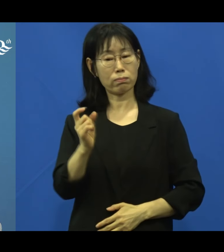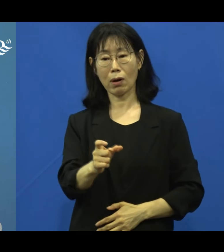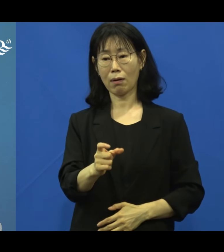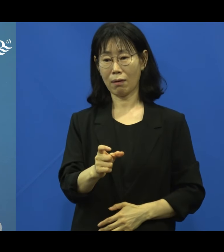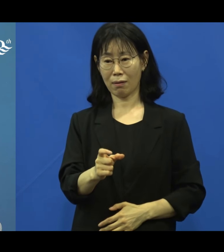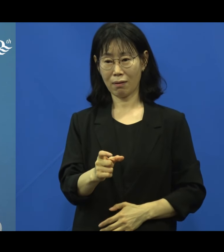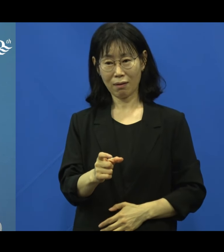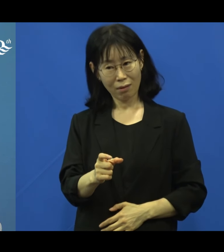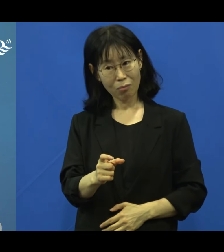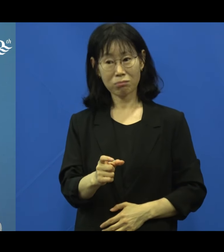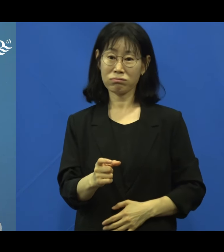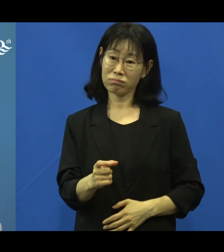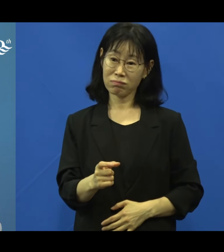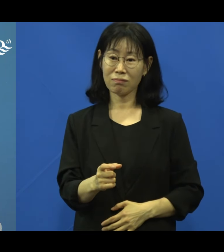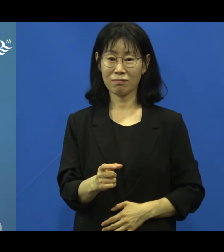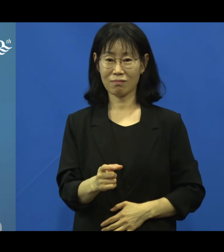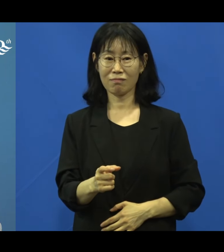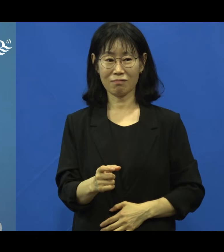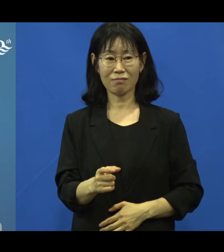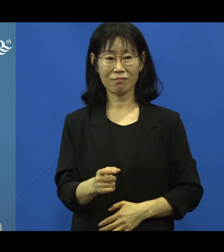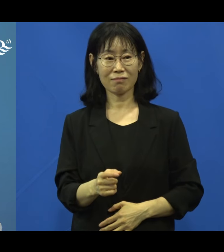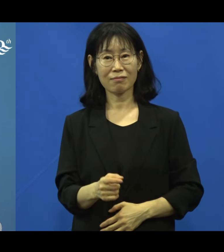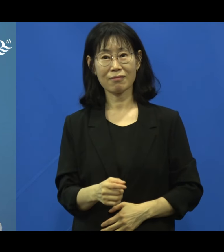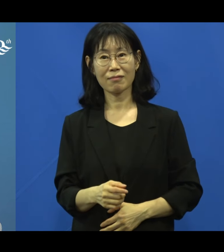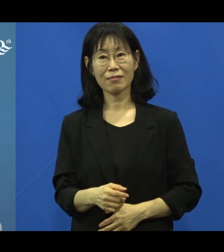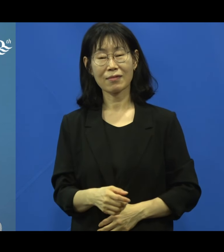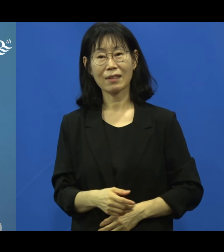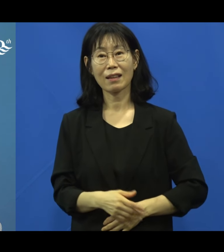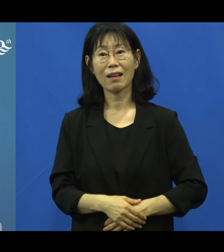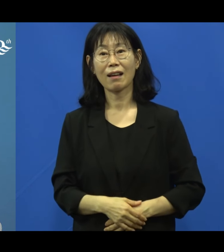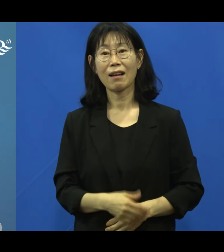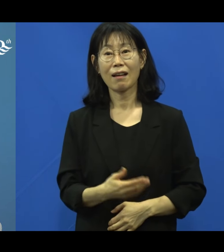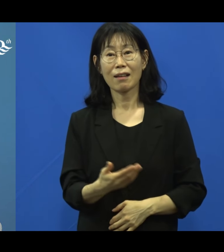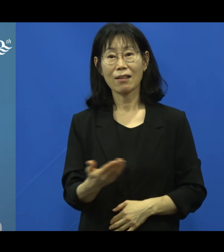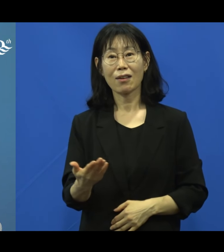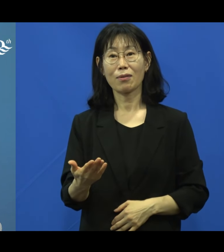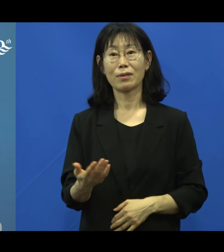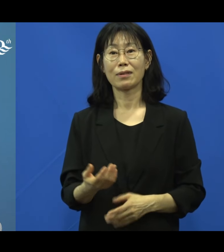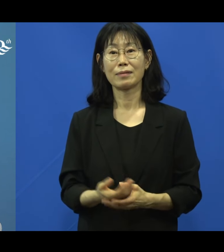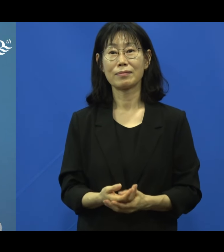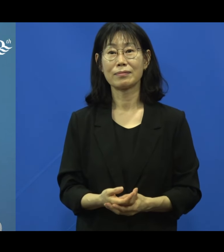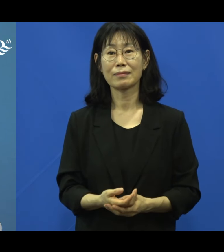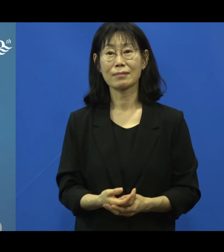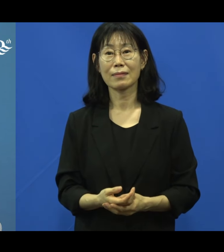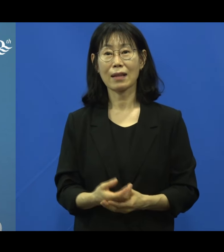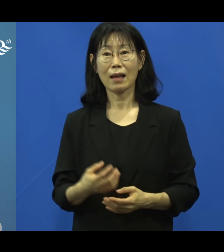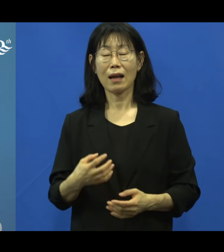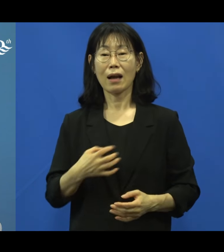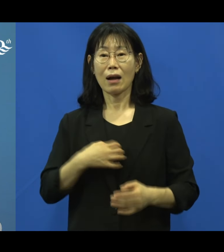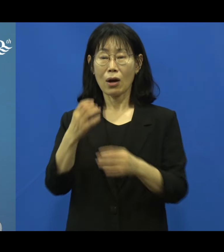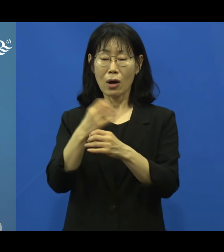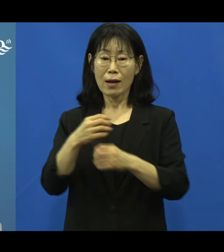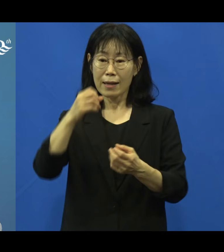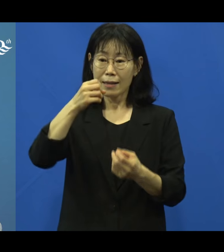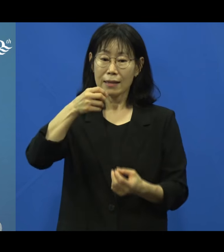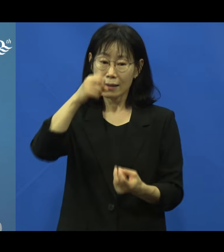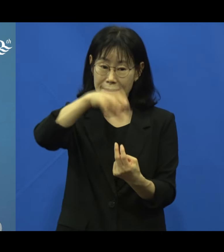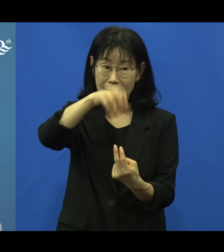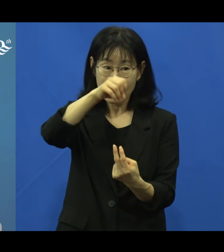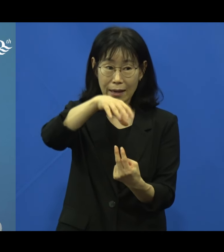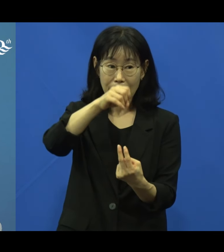여러분, 광야에 있는 세례 요한을 왜 사람들이 찾아? 광야에 그 메시지를 들으러 간 거예요. 광야에 뭐 볼 게 있습니까,